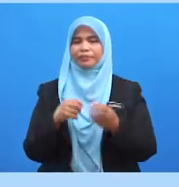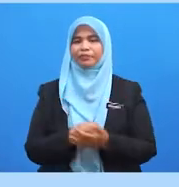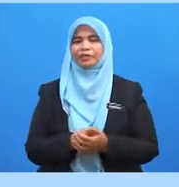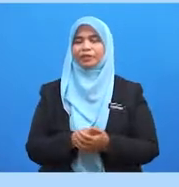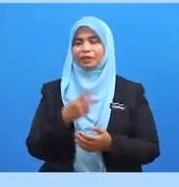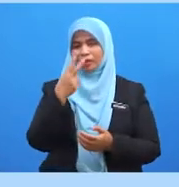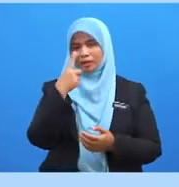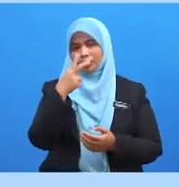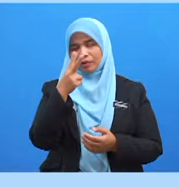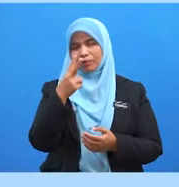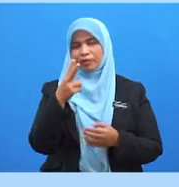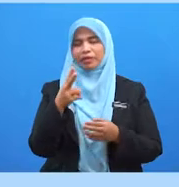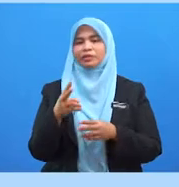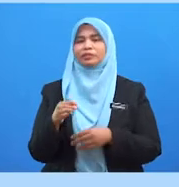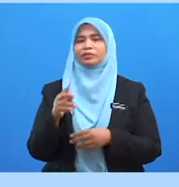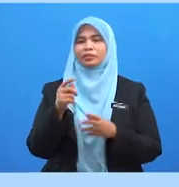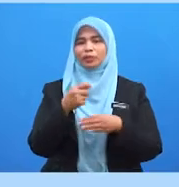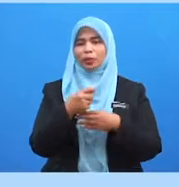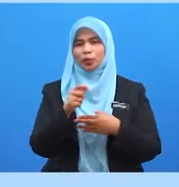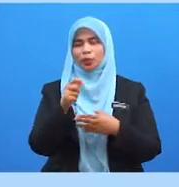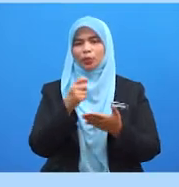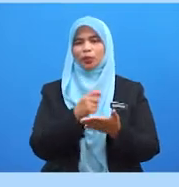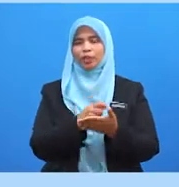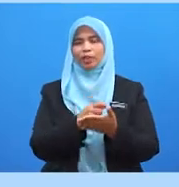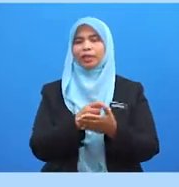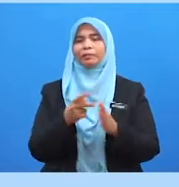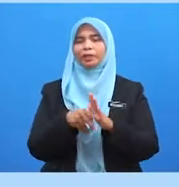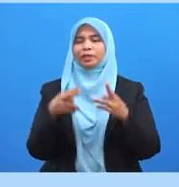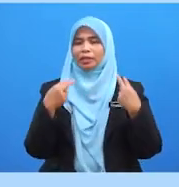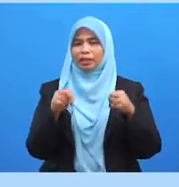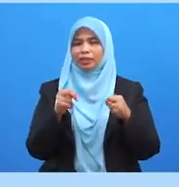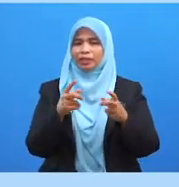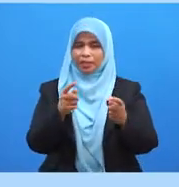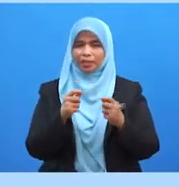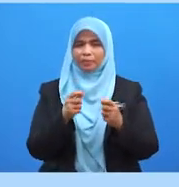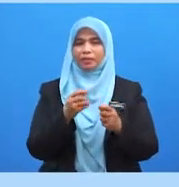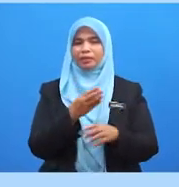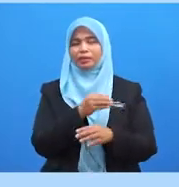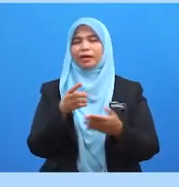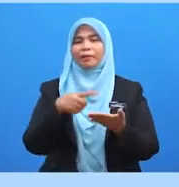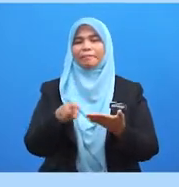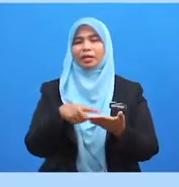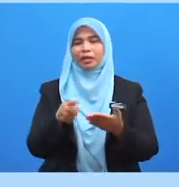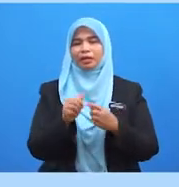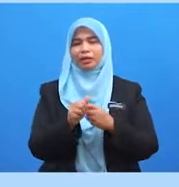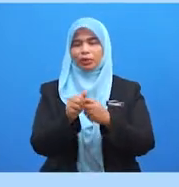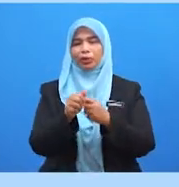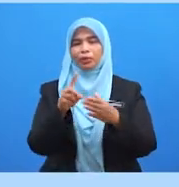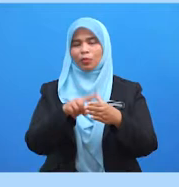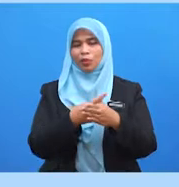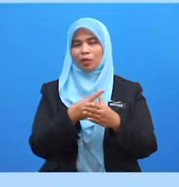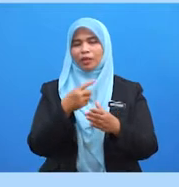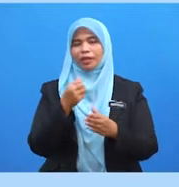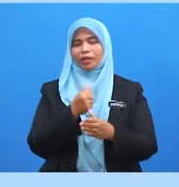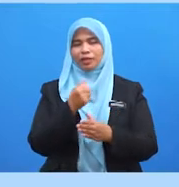aliran tunai pro forma pula menunjukkan penerimaan dan pembayaran mengikut bulanan